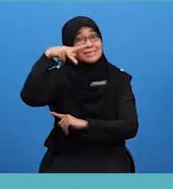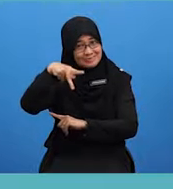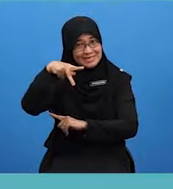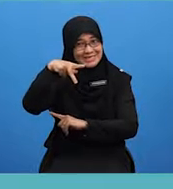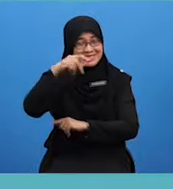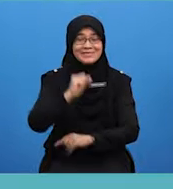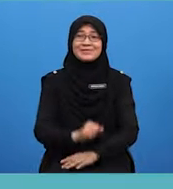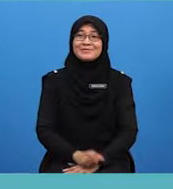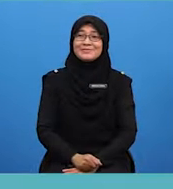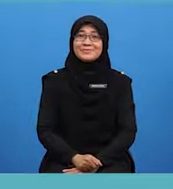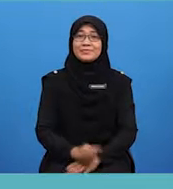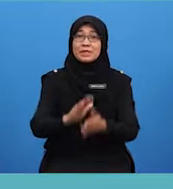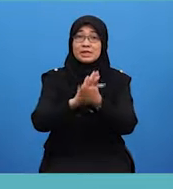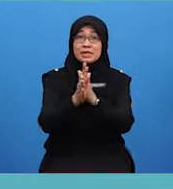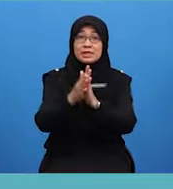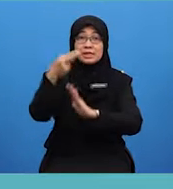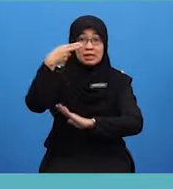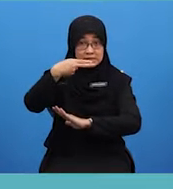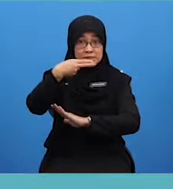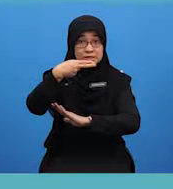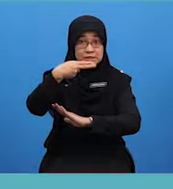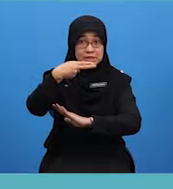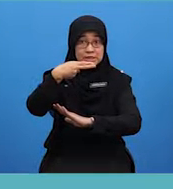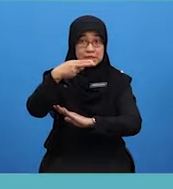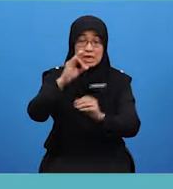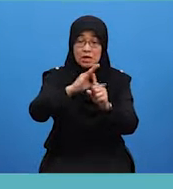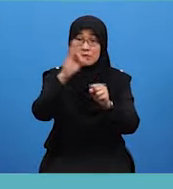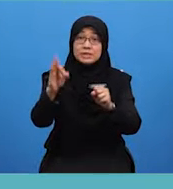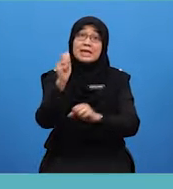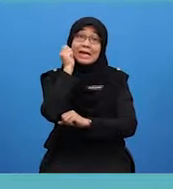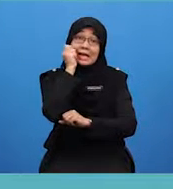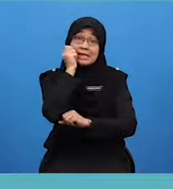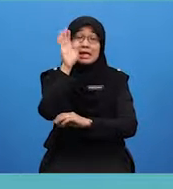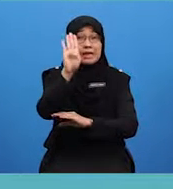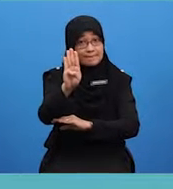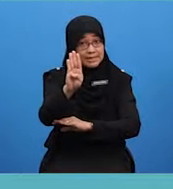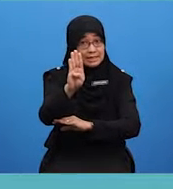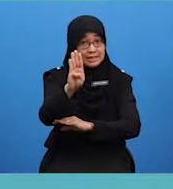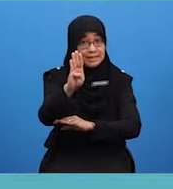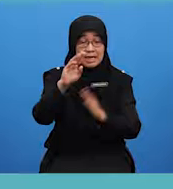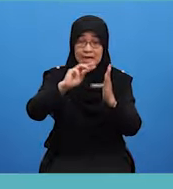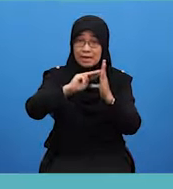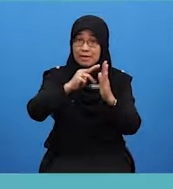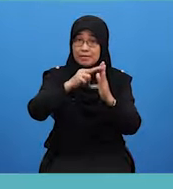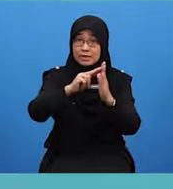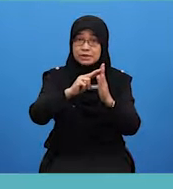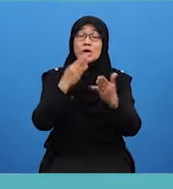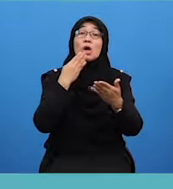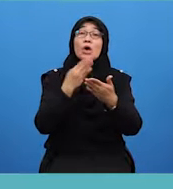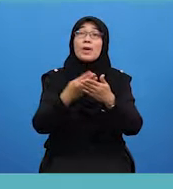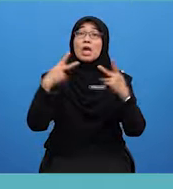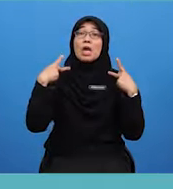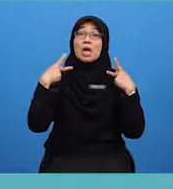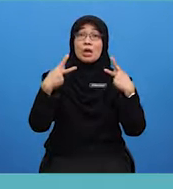HBSP. Jadi H bermaksud fasa haid, B bermaksud baik pulih